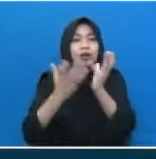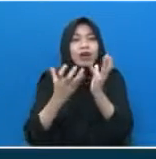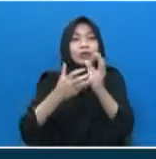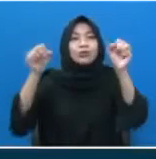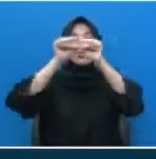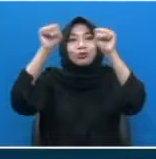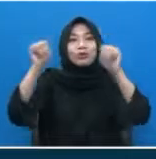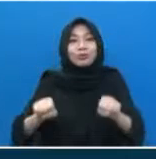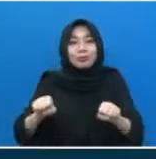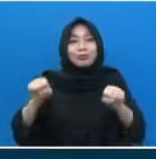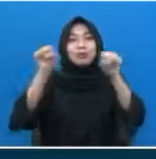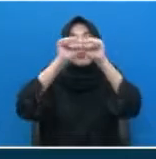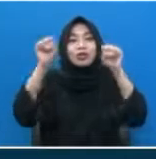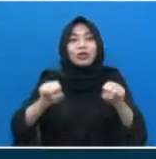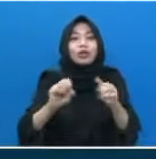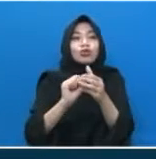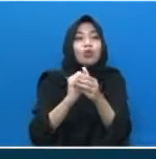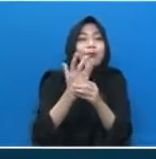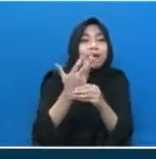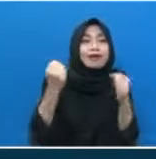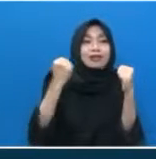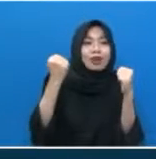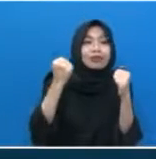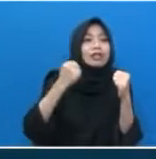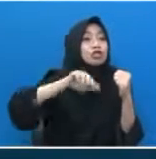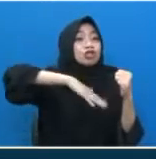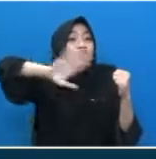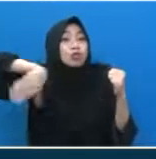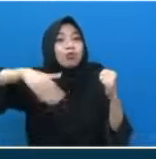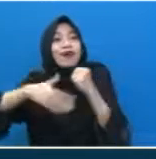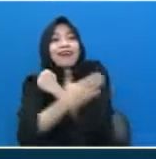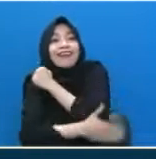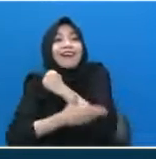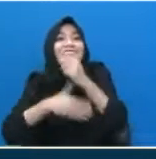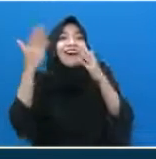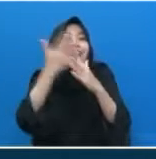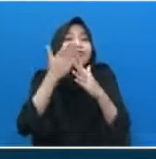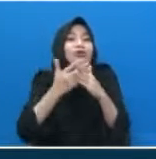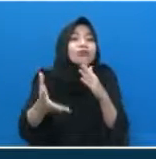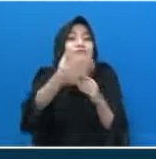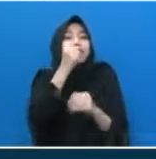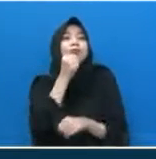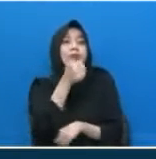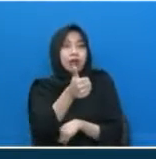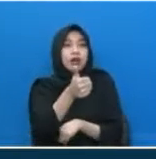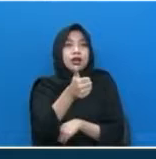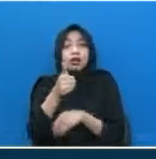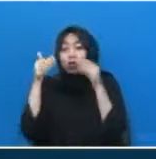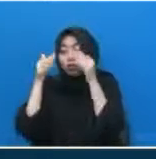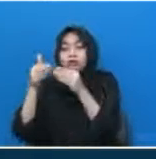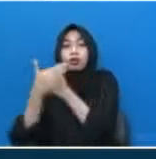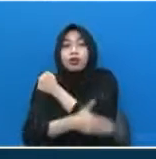sumber daya kesehatan yang bisa diakses oleh seluruh negara terutama negara-negara berkembang